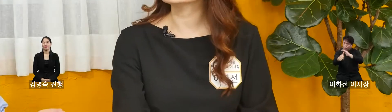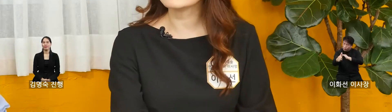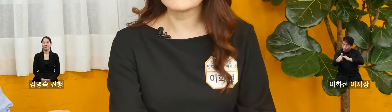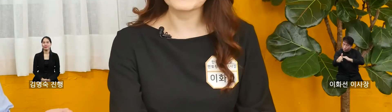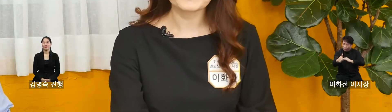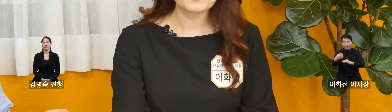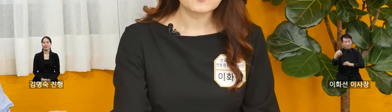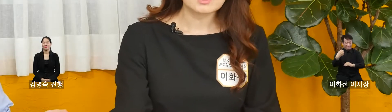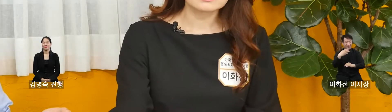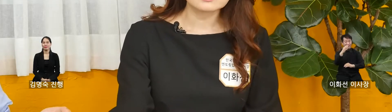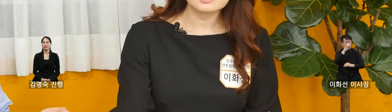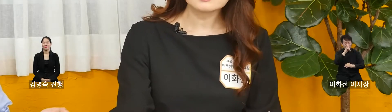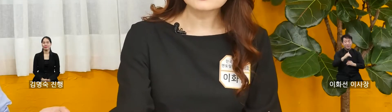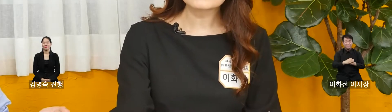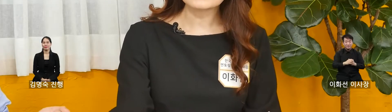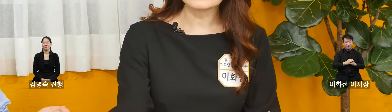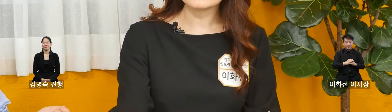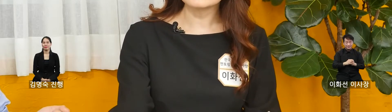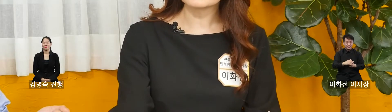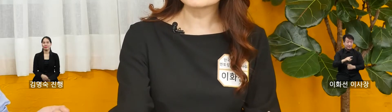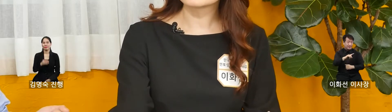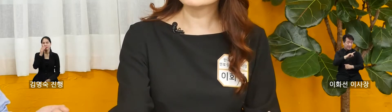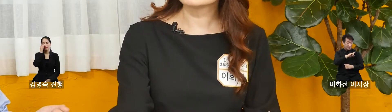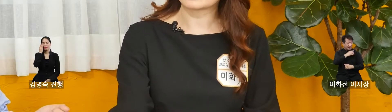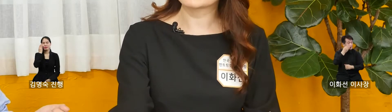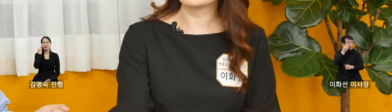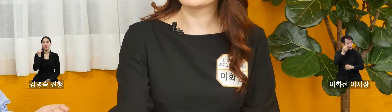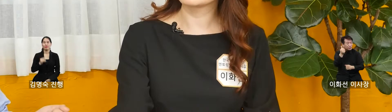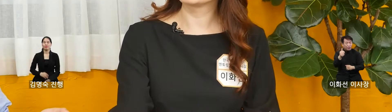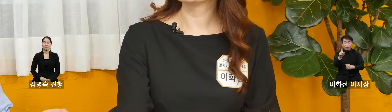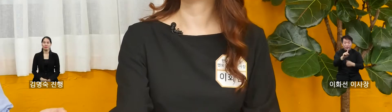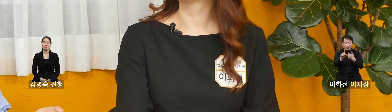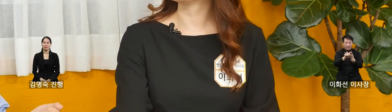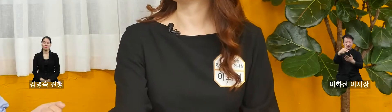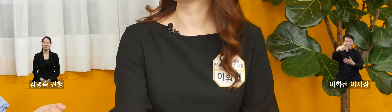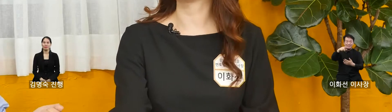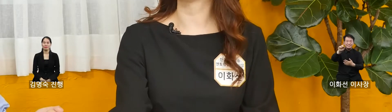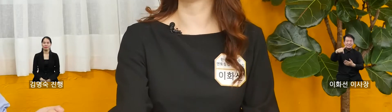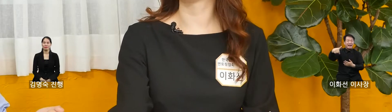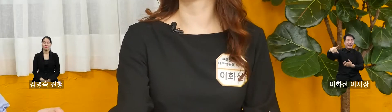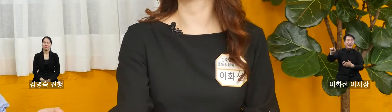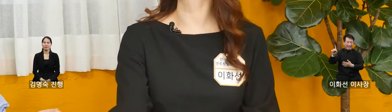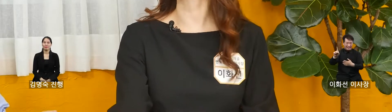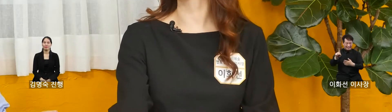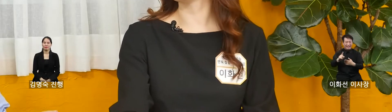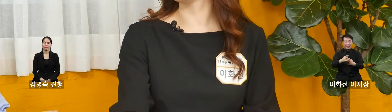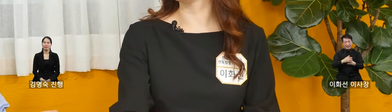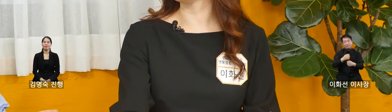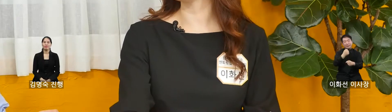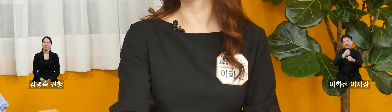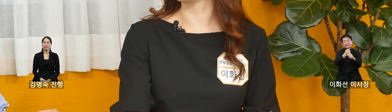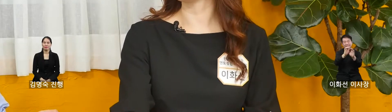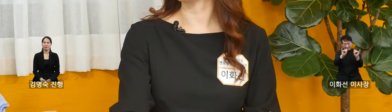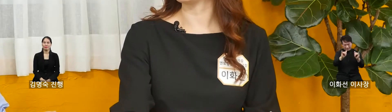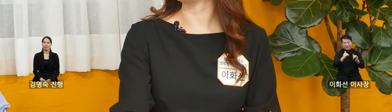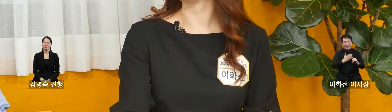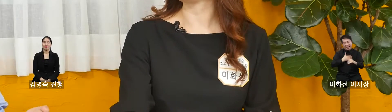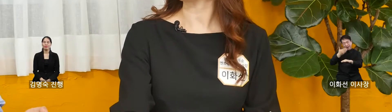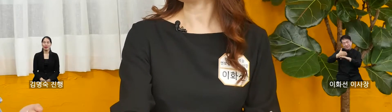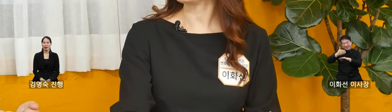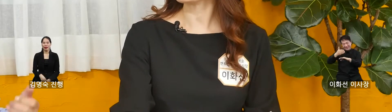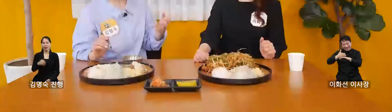불러주시기도 하는데 제일 익숙한 호칭은 작가라는 호칭이고 제가 제일 감사하게 여기는 호칭이기도